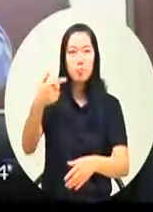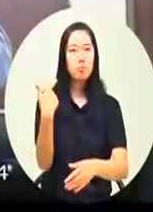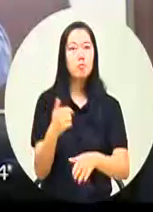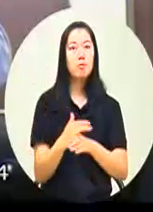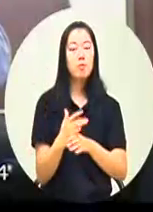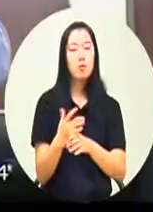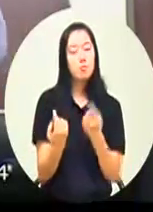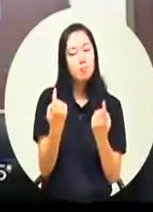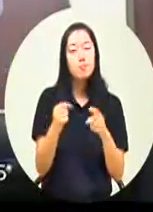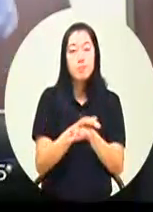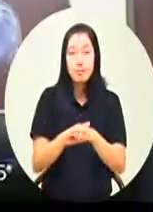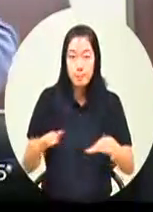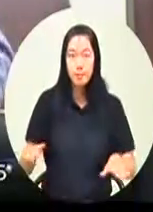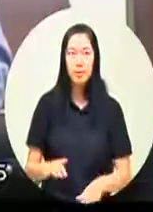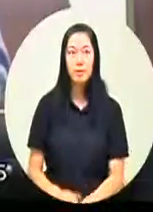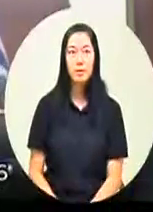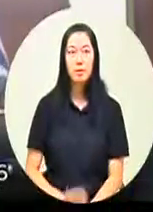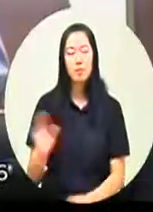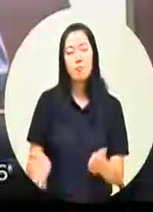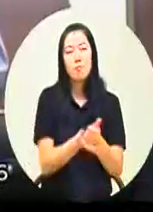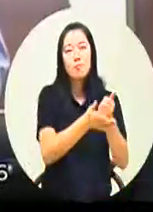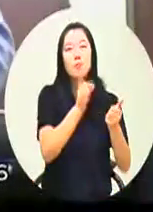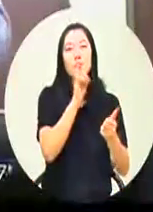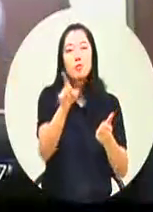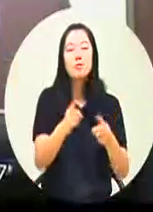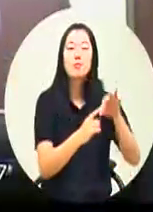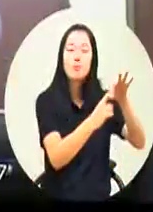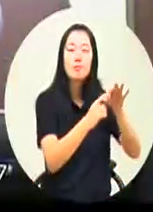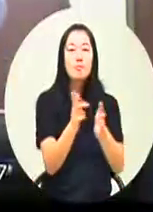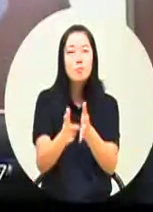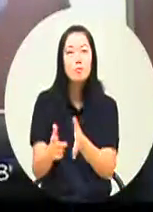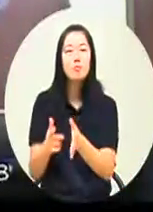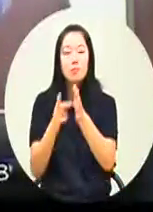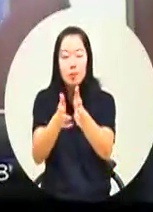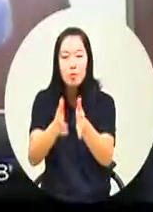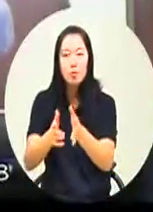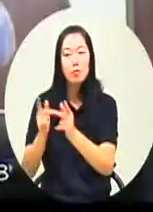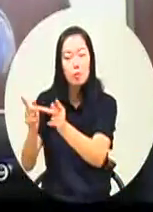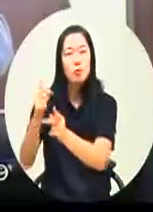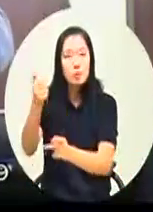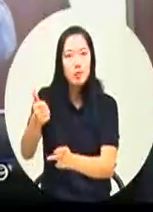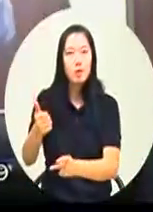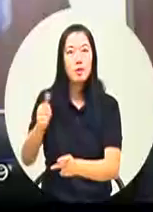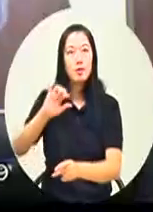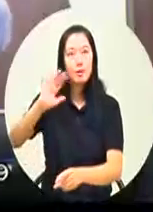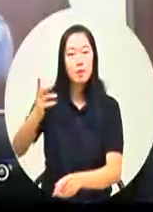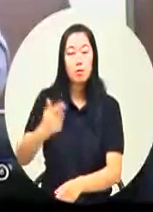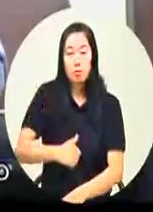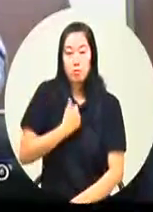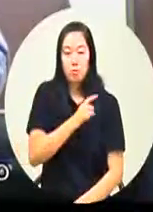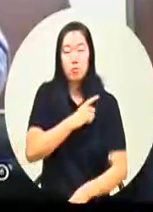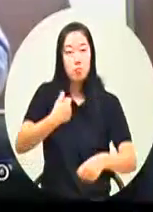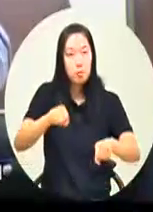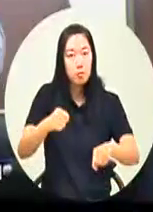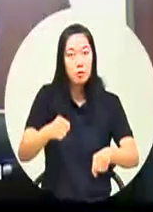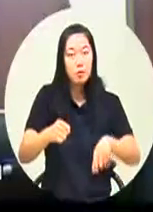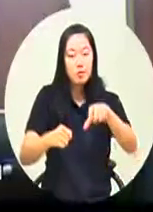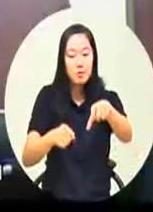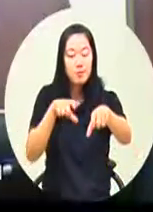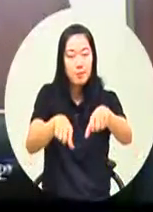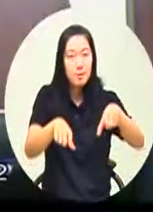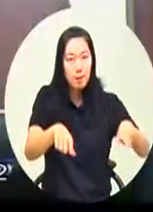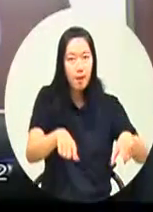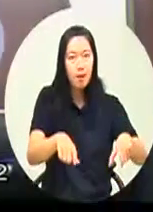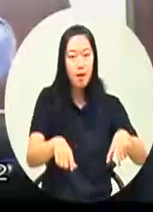全的。但我们是要鼓励他做大众运输了，可是他真的自己骑的时候，他是三轮的，是四轮的，然后